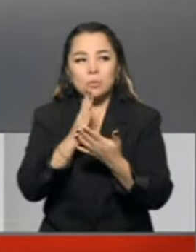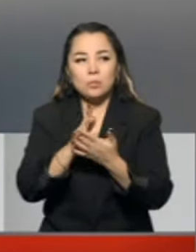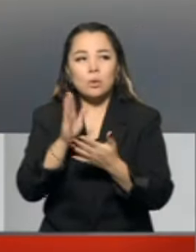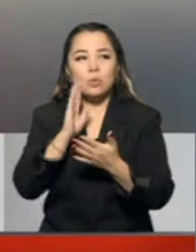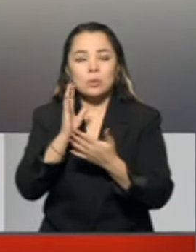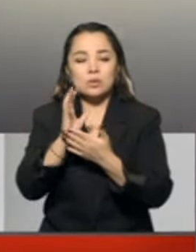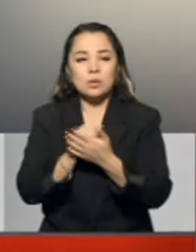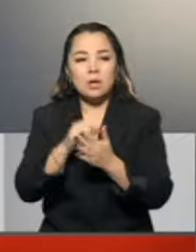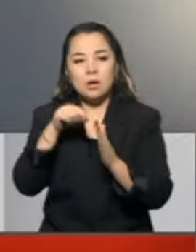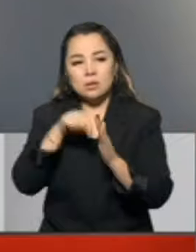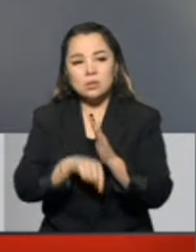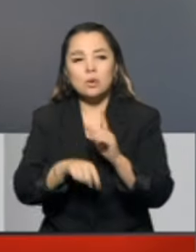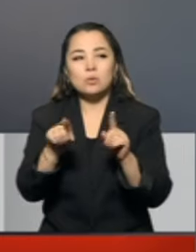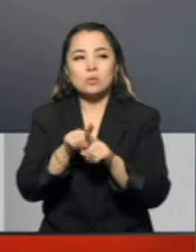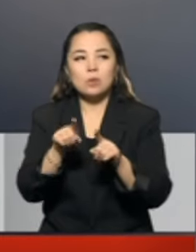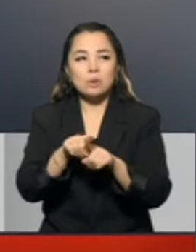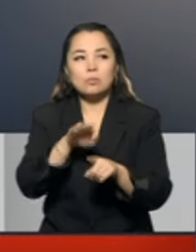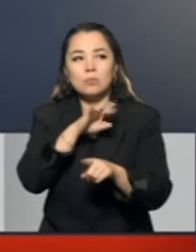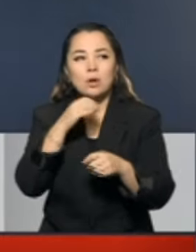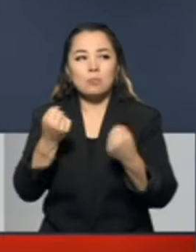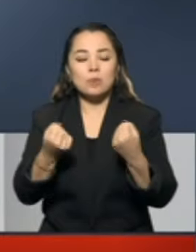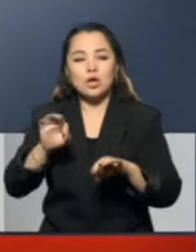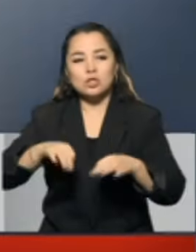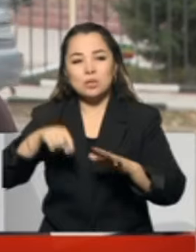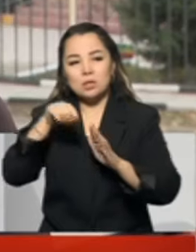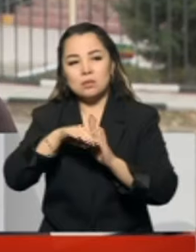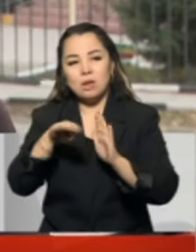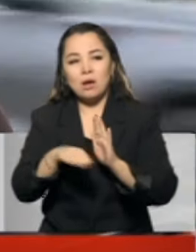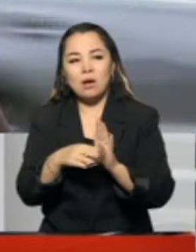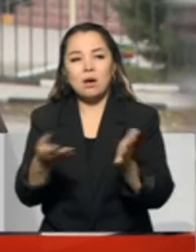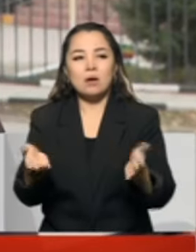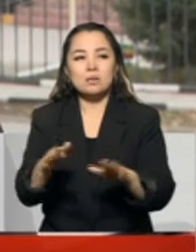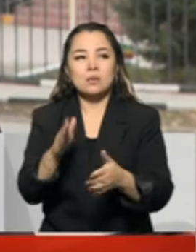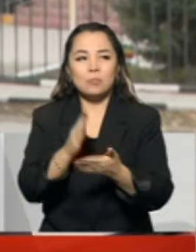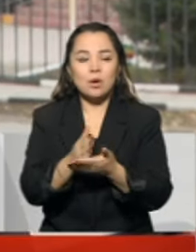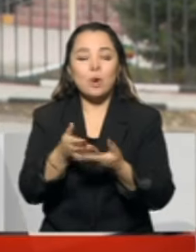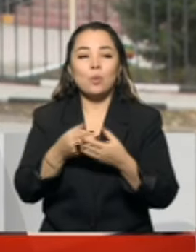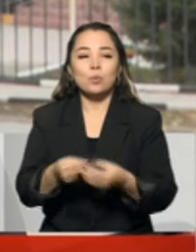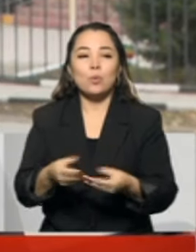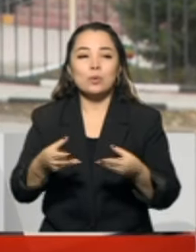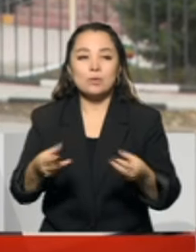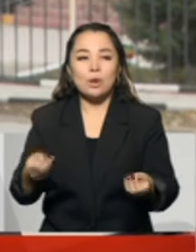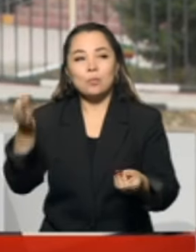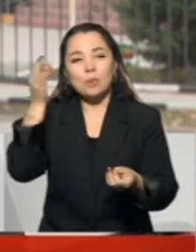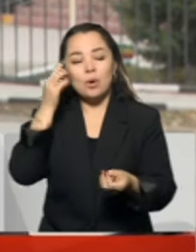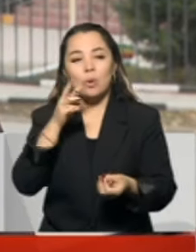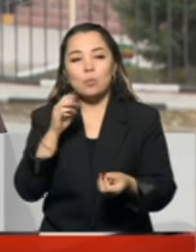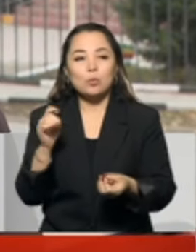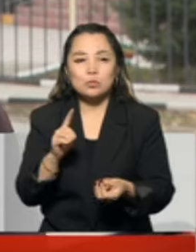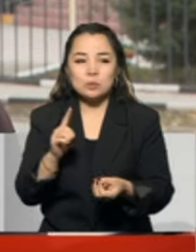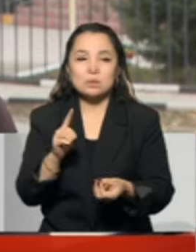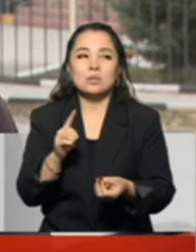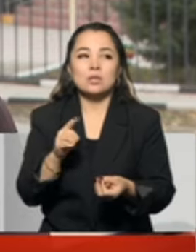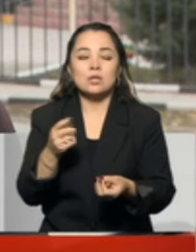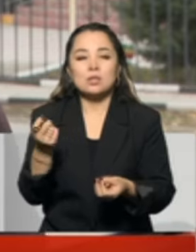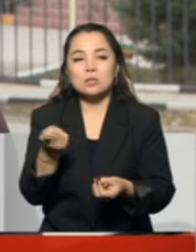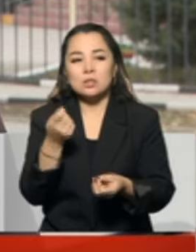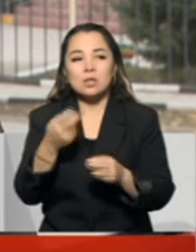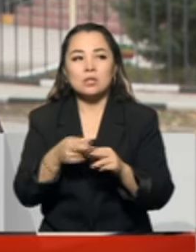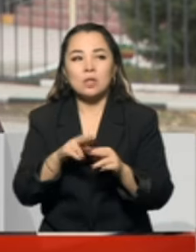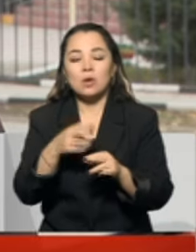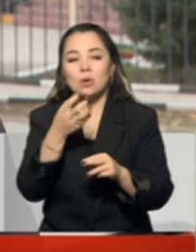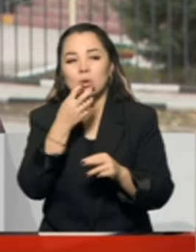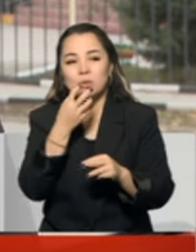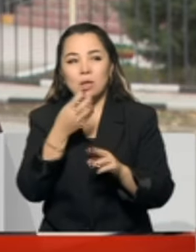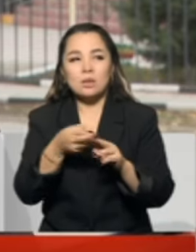су қоймасының астында қазір қаншама машина жатыр. Әсіресе мына көктемде мұздың кішкене күн